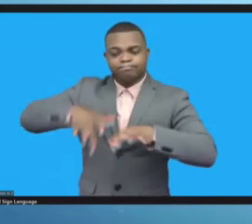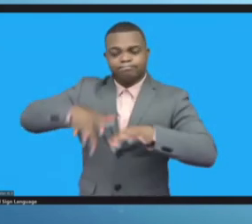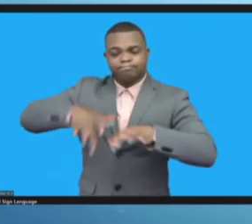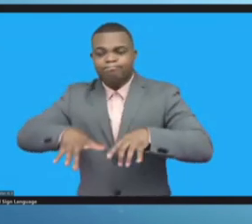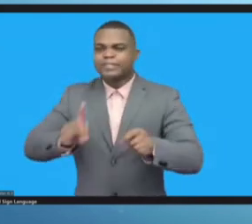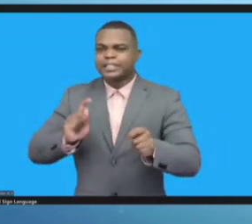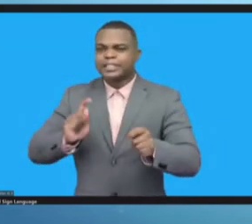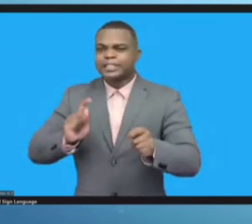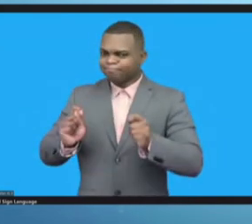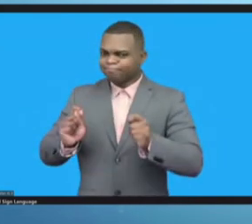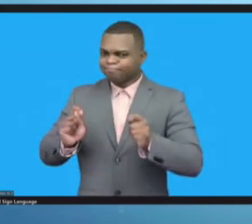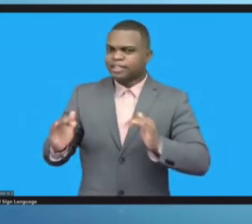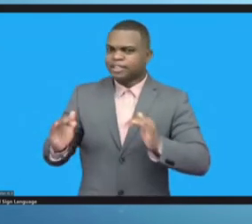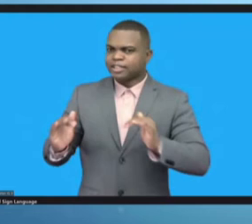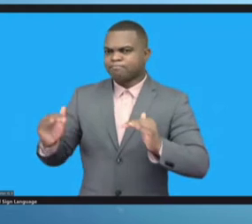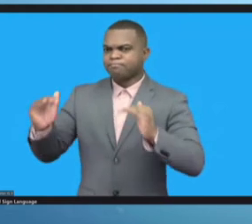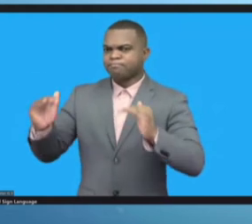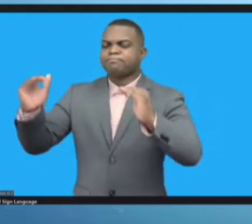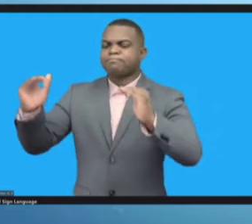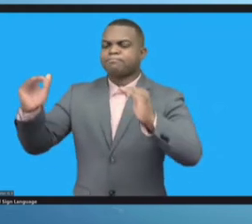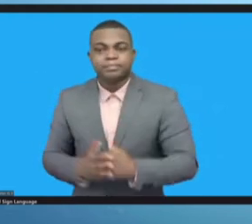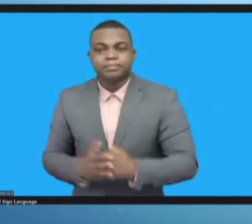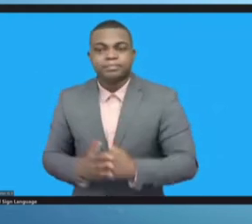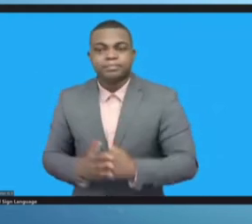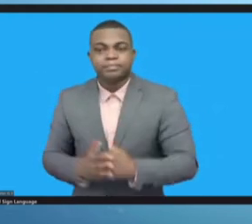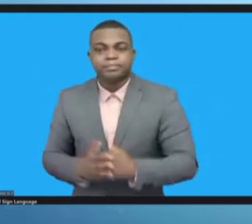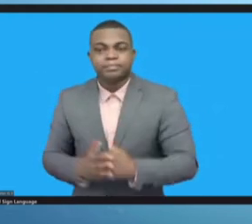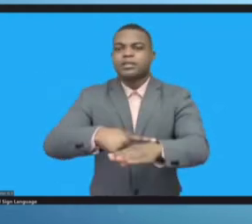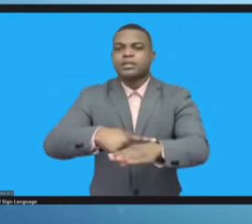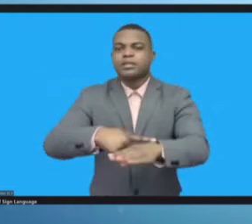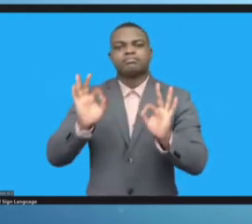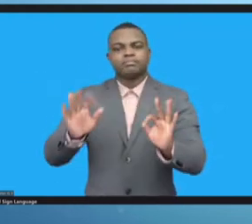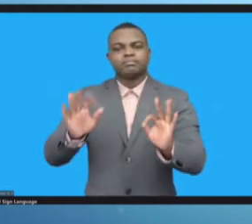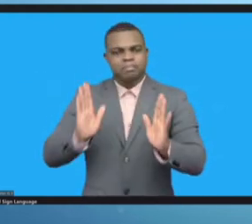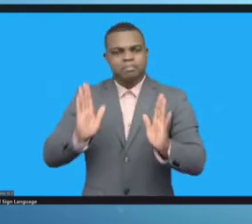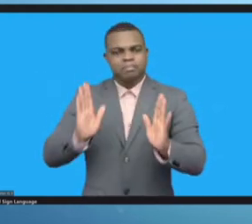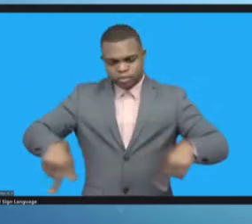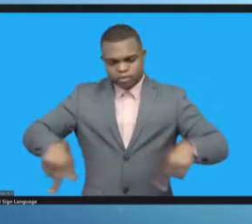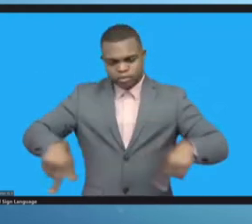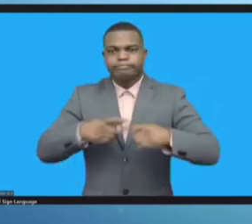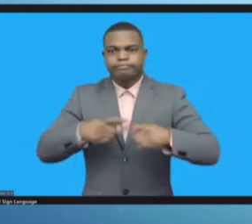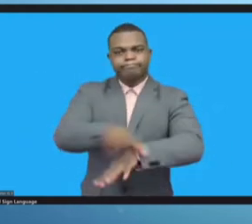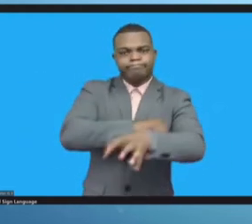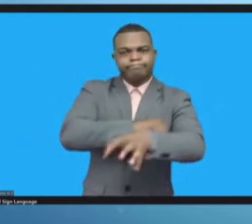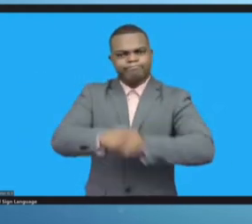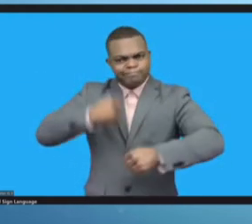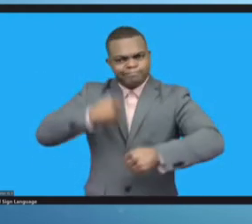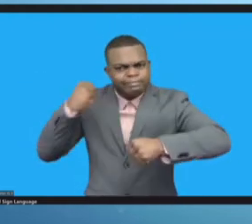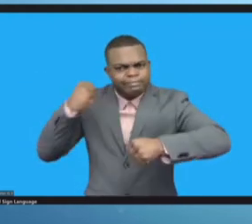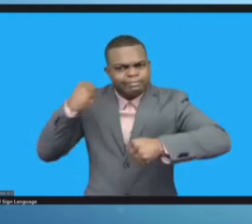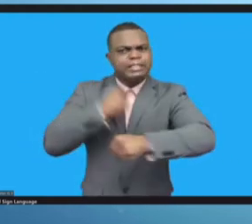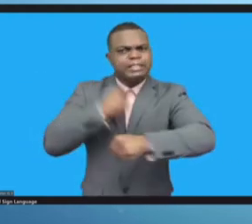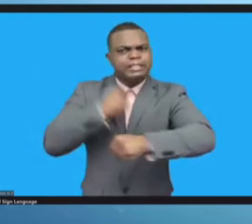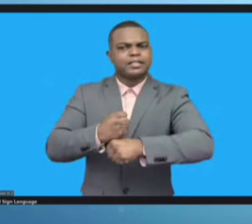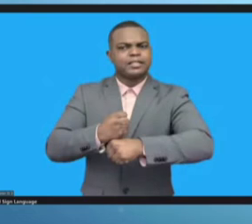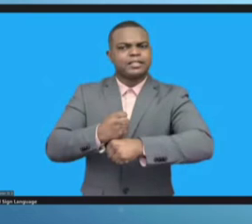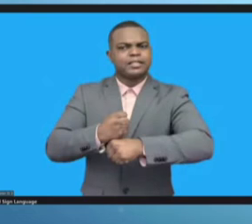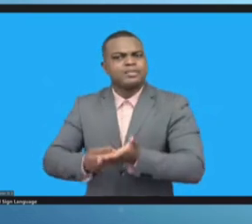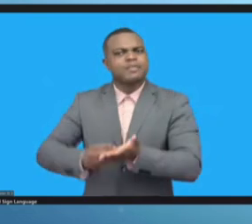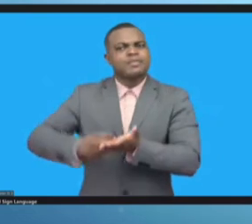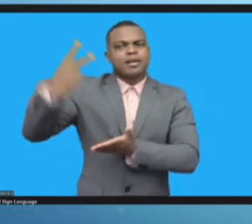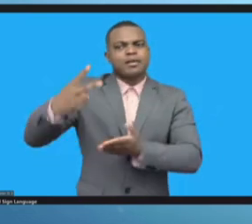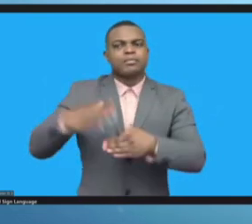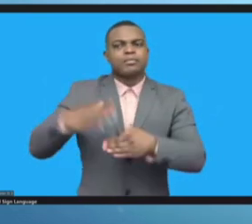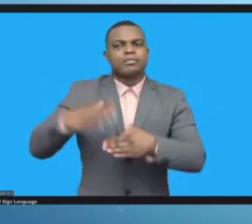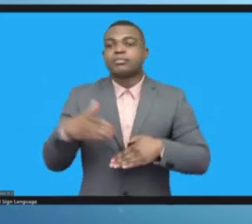paysage numérique africain est en évolution très rapide. C'est le temps, c'est le moment idéal pour justement redoubler